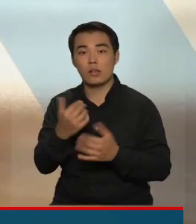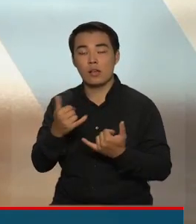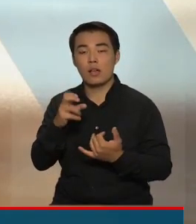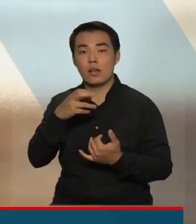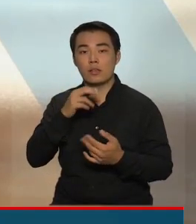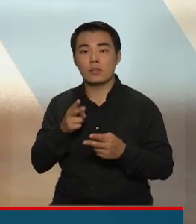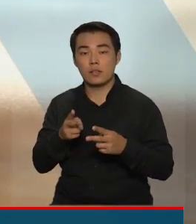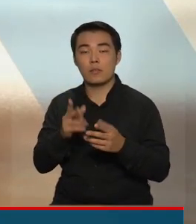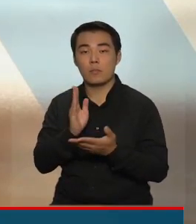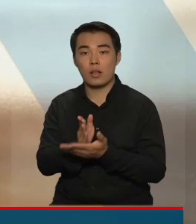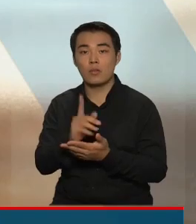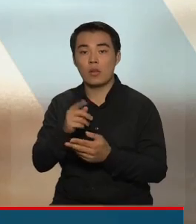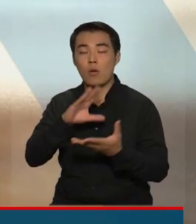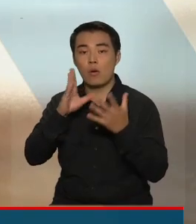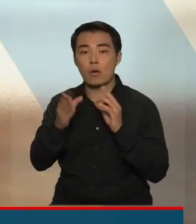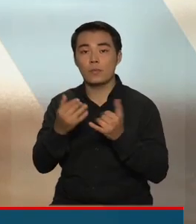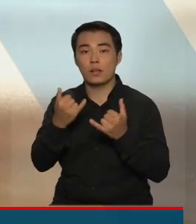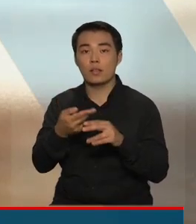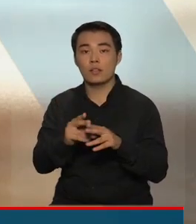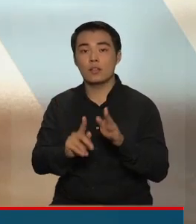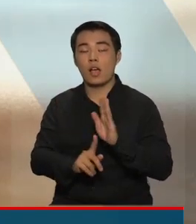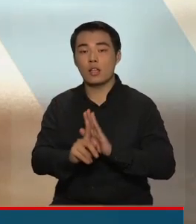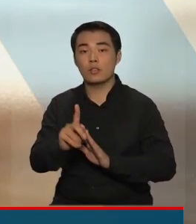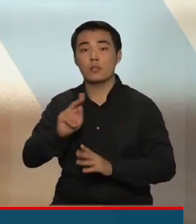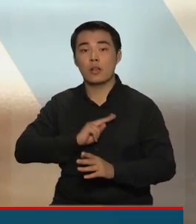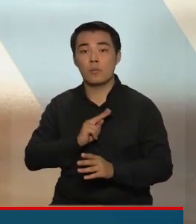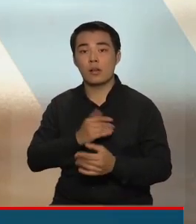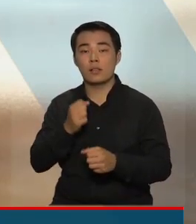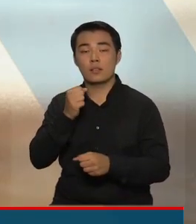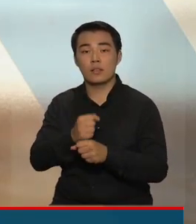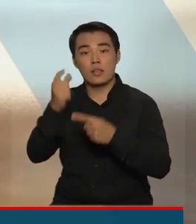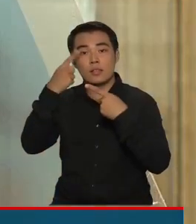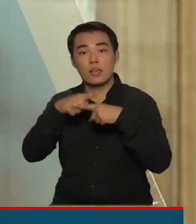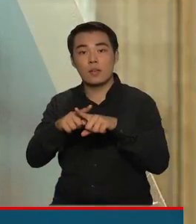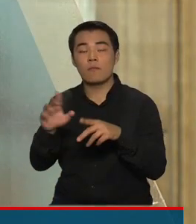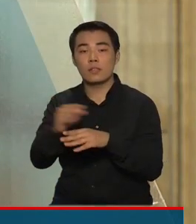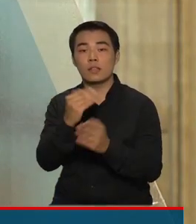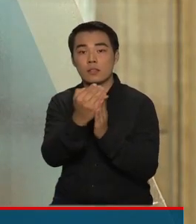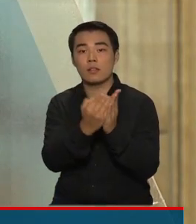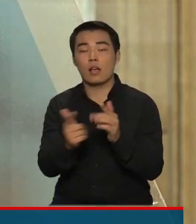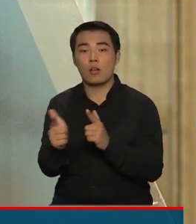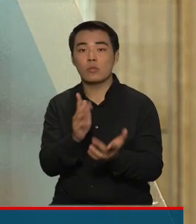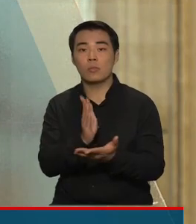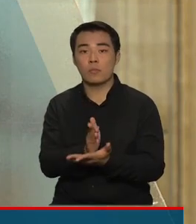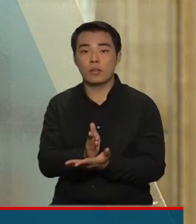қазандықтар бойынша бар. Бірақ та жалпы бастап кету үшін мына құралдардың негізгі тізімі дайын.